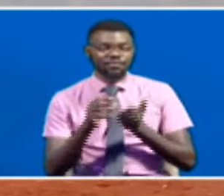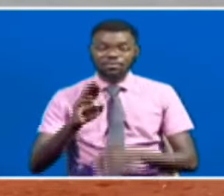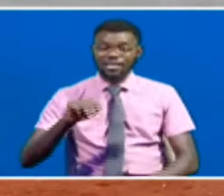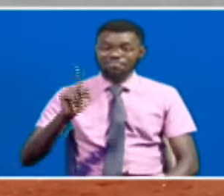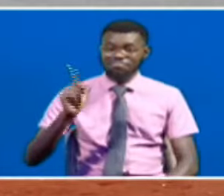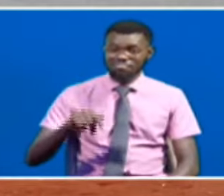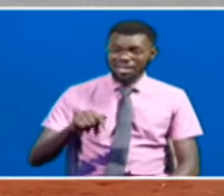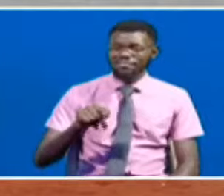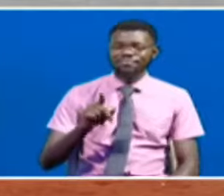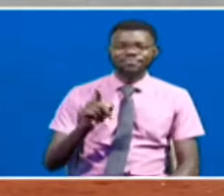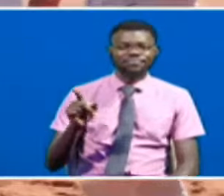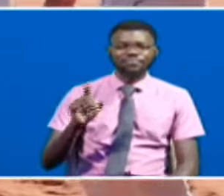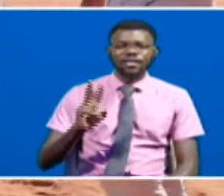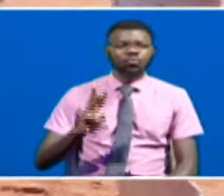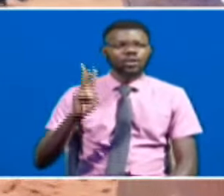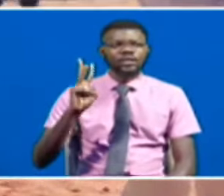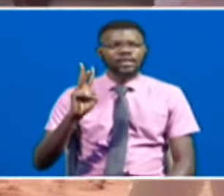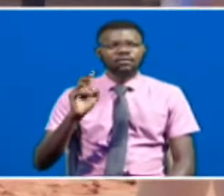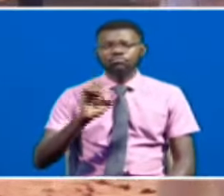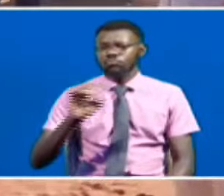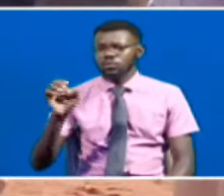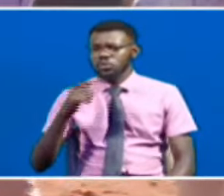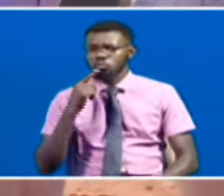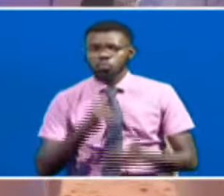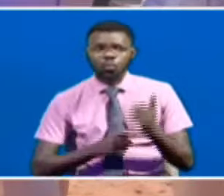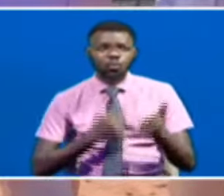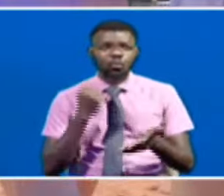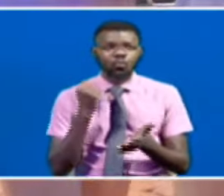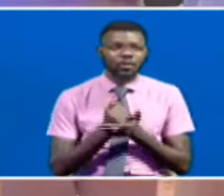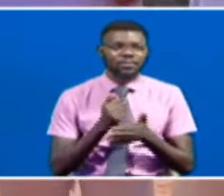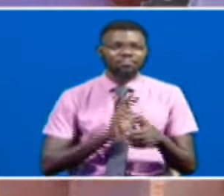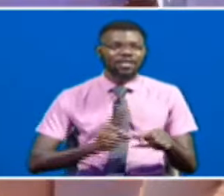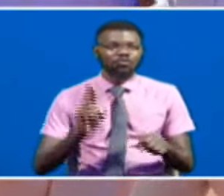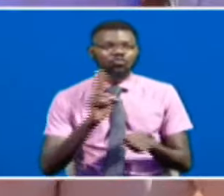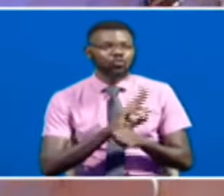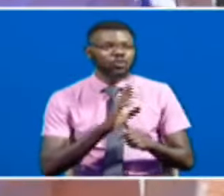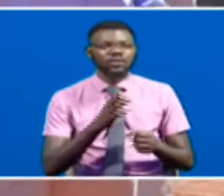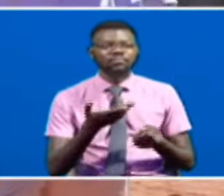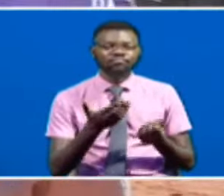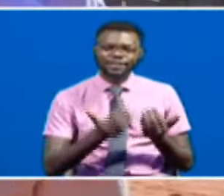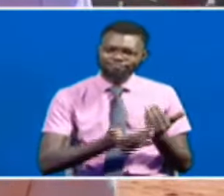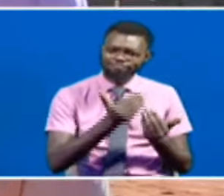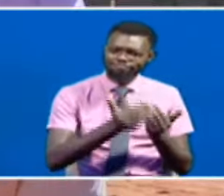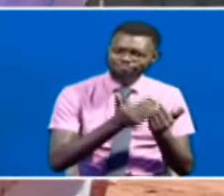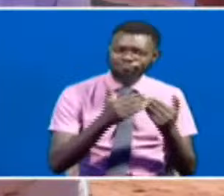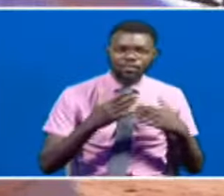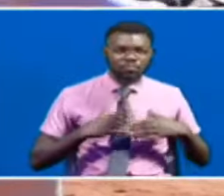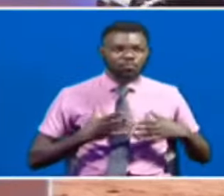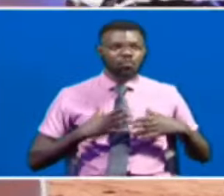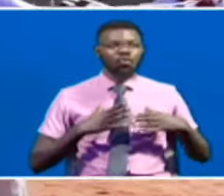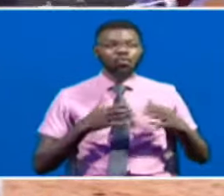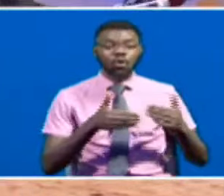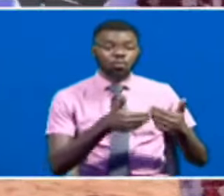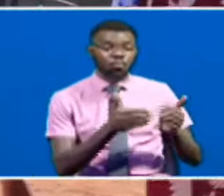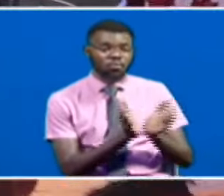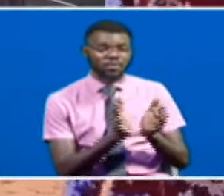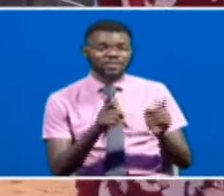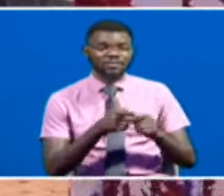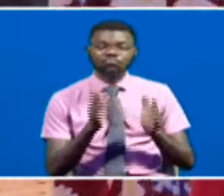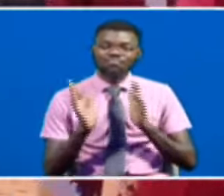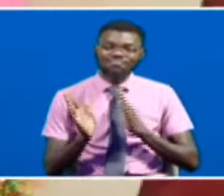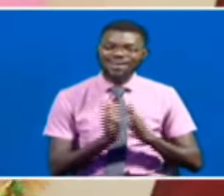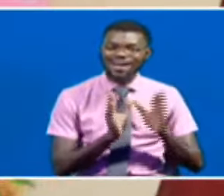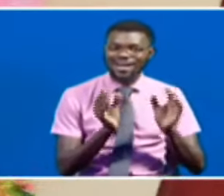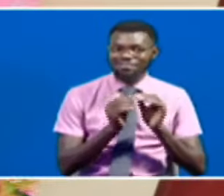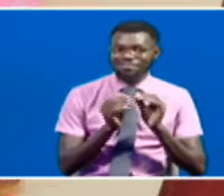Mashariki Aidan Daud alisema ofisi hiyo itatumika kama kitovu cha kushughulikia masuala ya jamii na kuandaa mikutano ili kufanya kazi